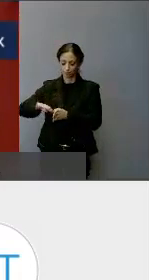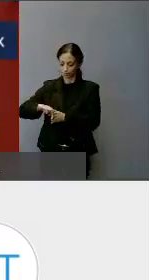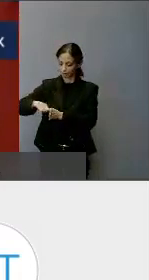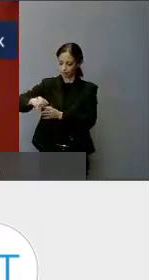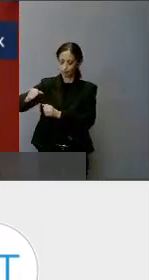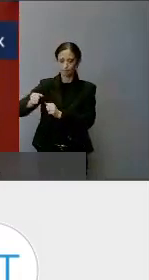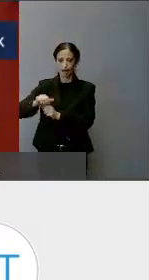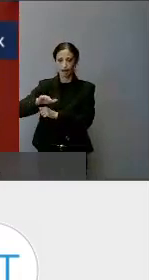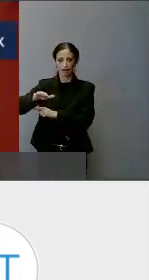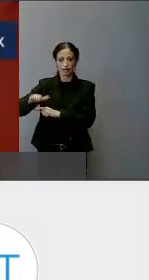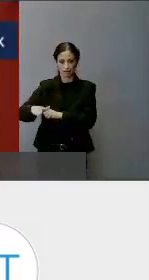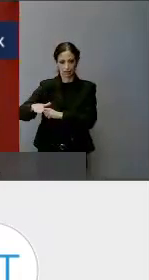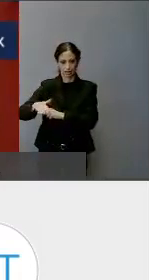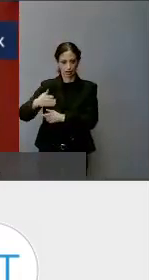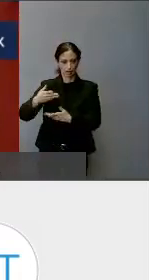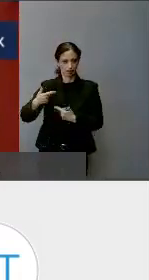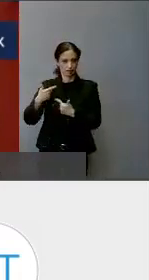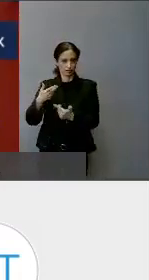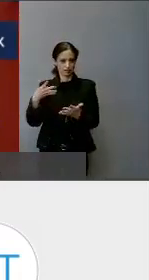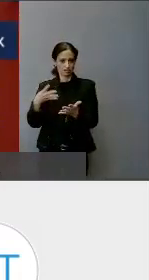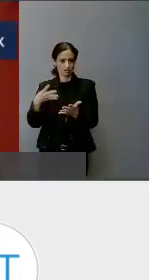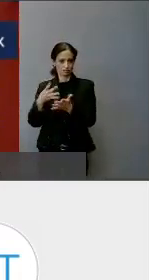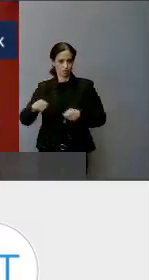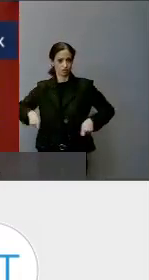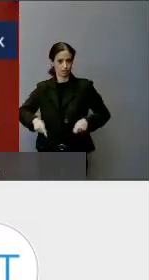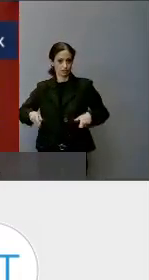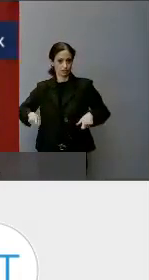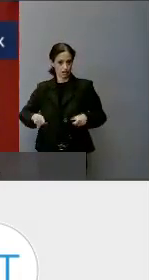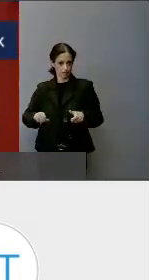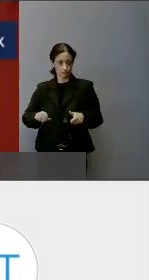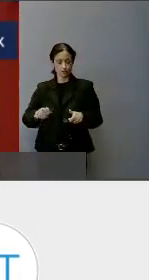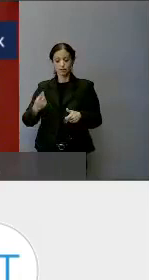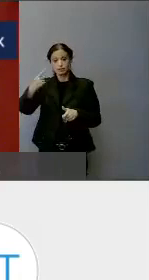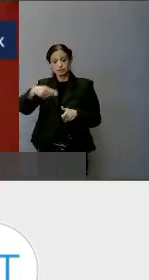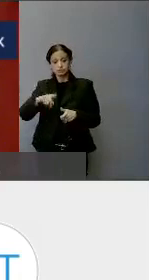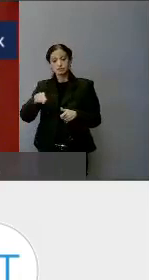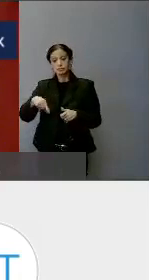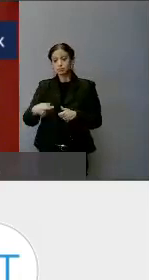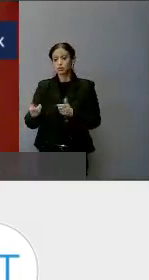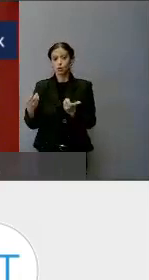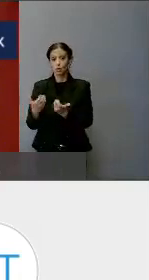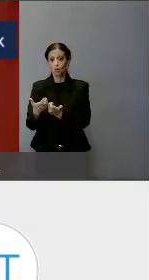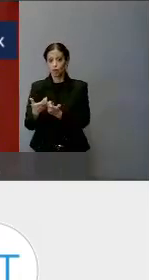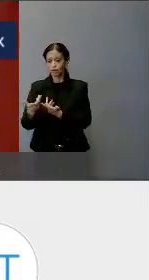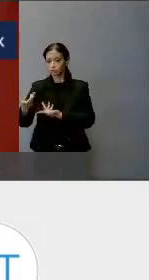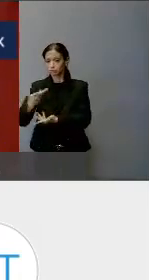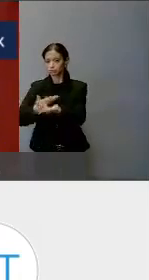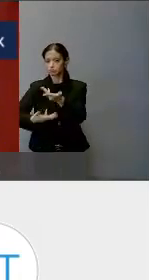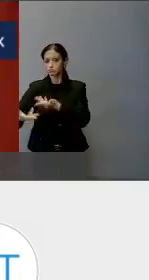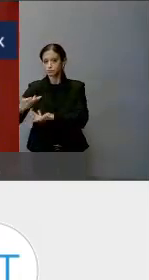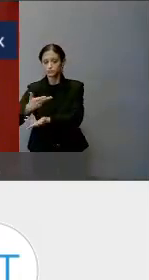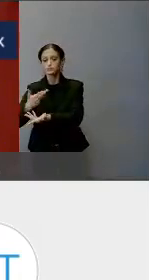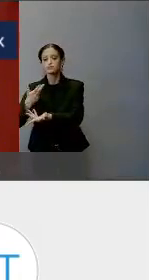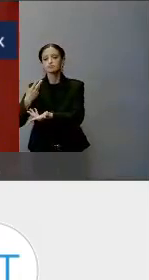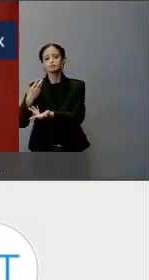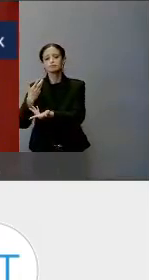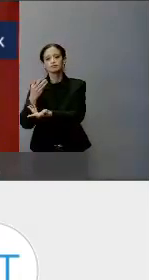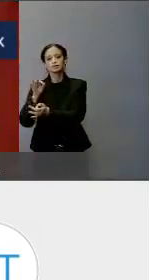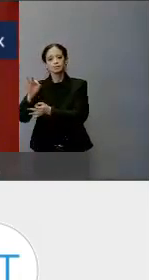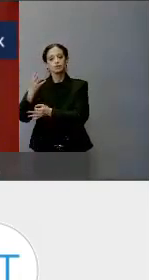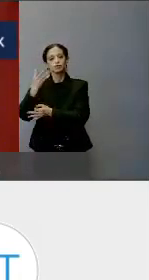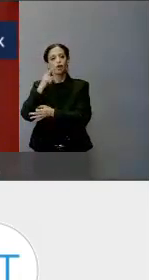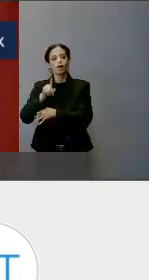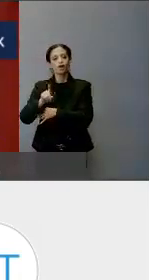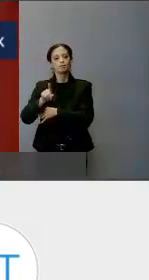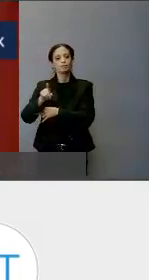perciò sarà poi il mio compito interfacciarmi con i miei colleghi affinché venga portata a termine tutte